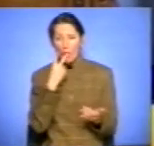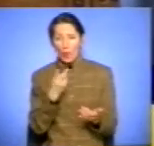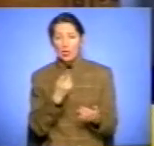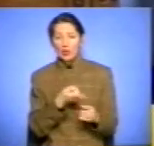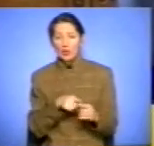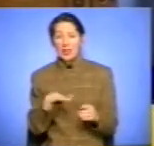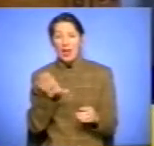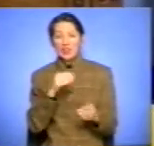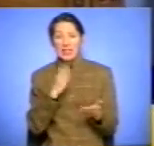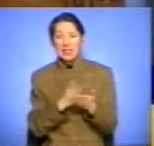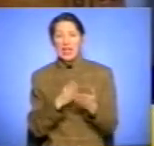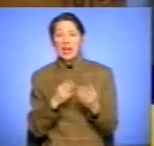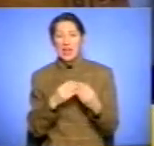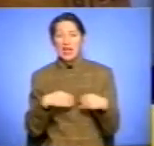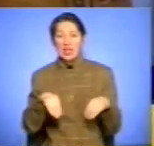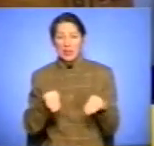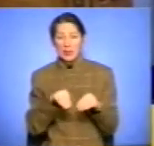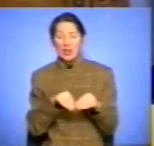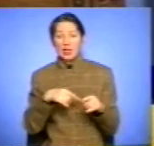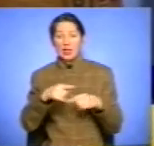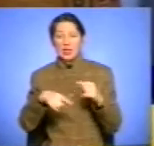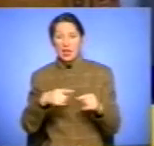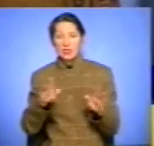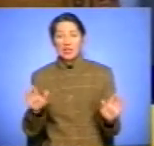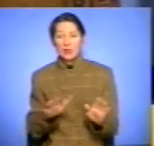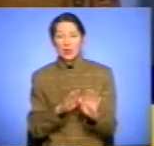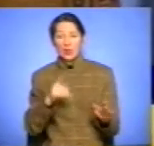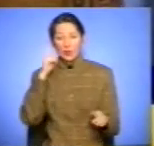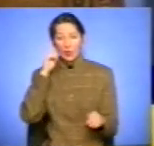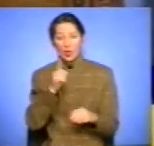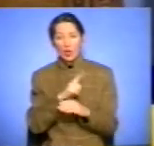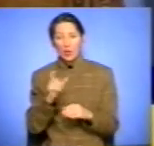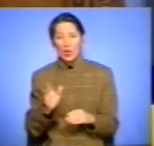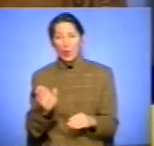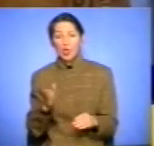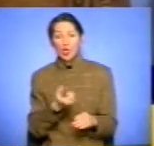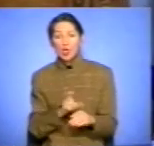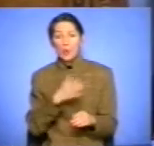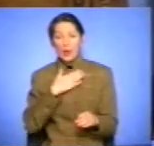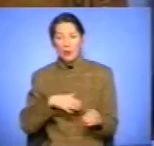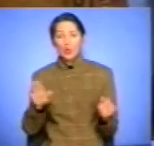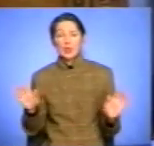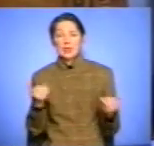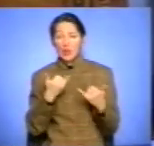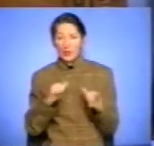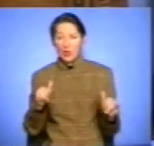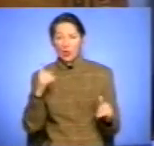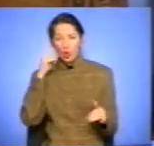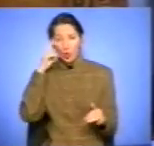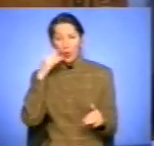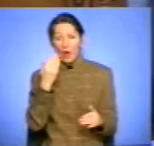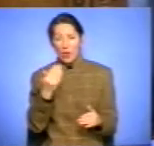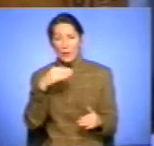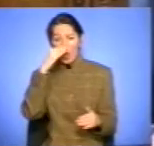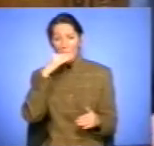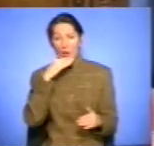співаків Я думаю що не тільки я тернополяни будуть дуже приємно здивовані Я думаю що вам як батько співаку Це дуже приємно що ваші діти пішли в вашим стопами